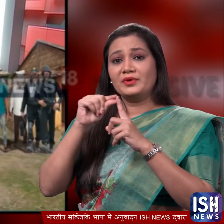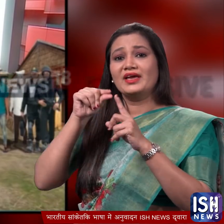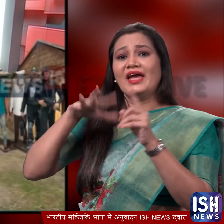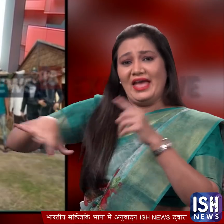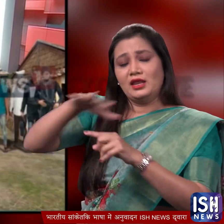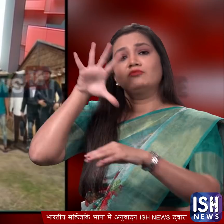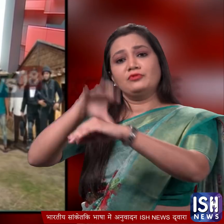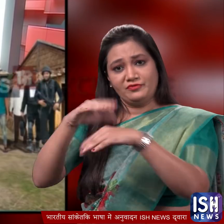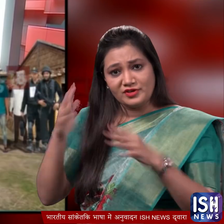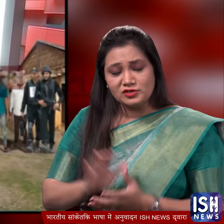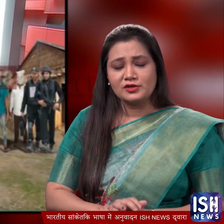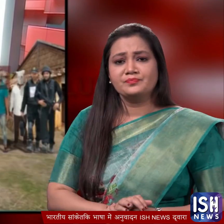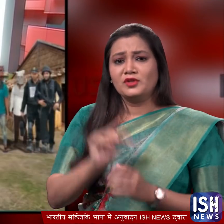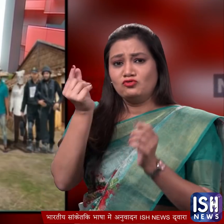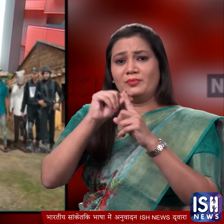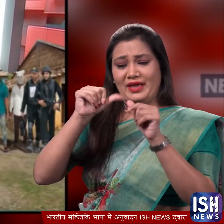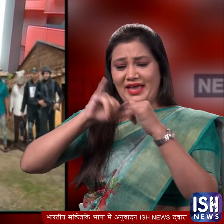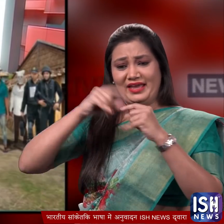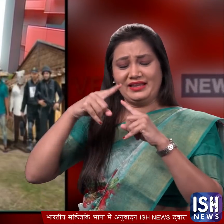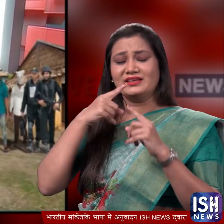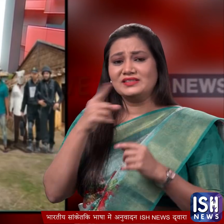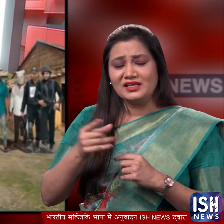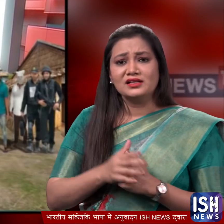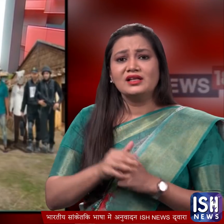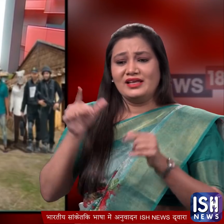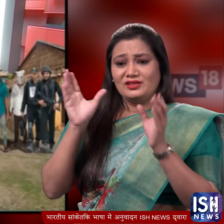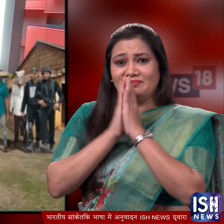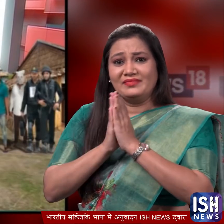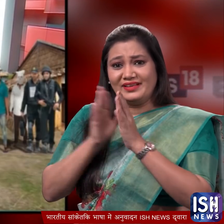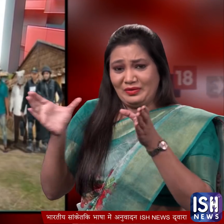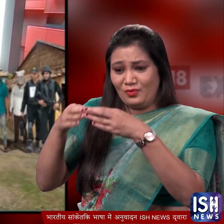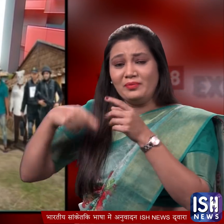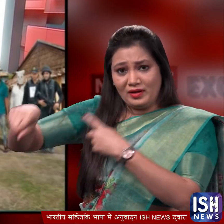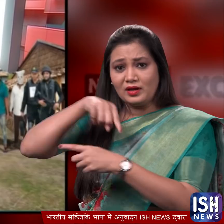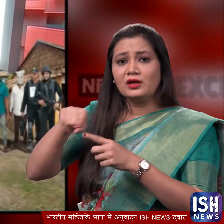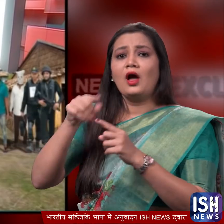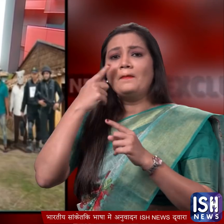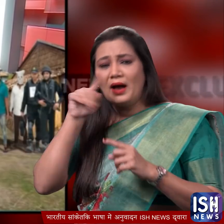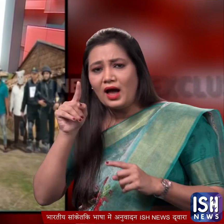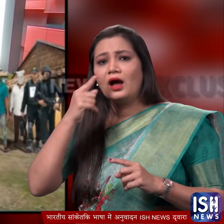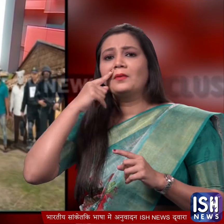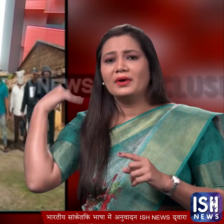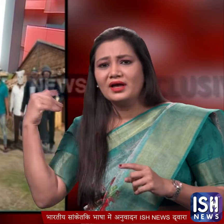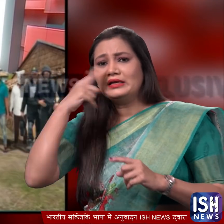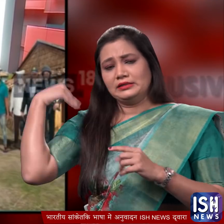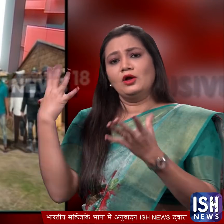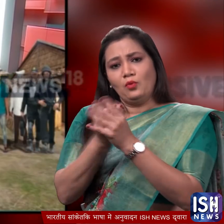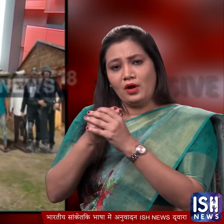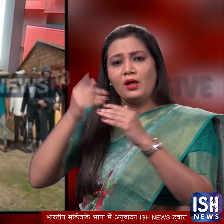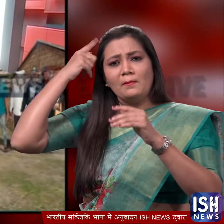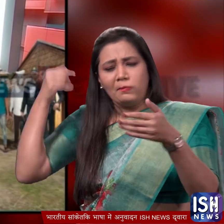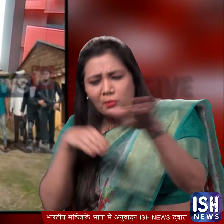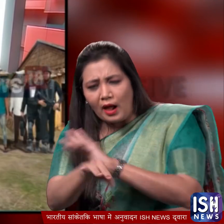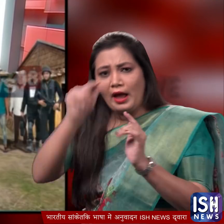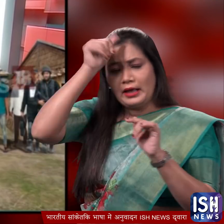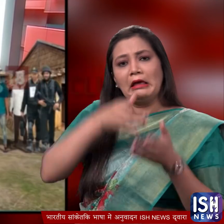यूपी के खलीलाबाद से गिरफ्तार किया। यूपी एटीएस ने बताया कि रोहिंग्या समुदाय से जुड़ा अजीजुल हक अपनी मां, बहन और भाइयों के साथ भारत में